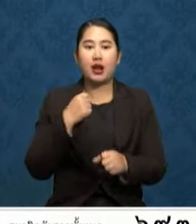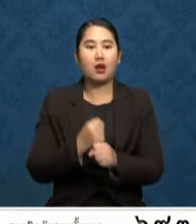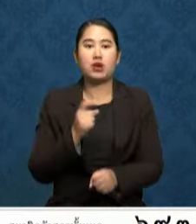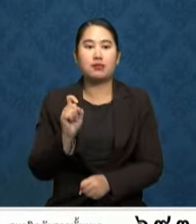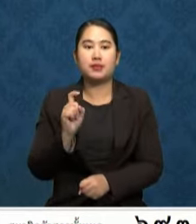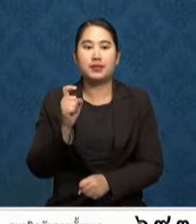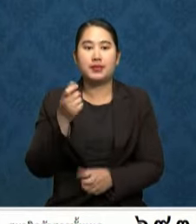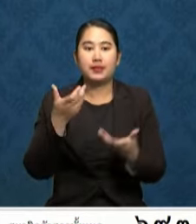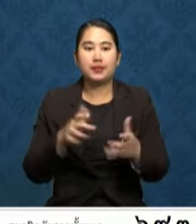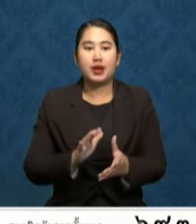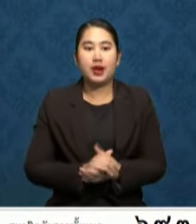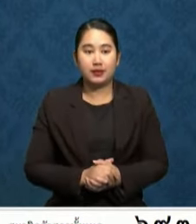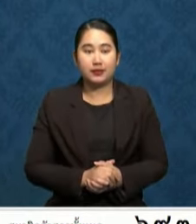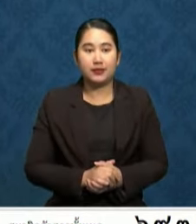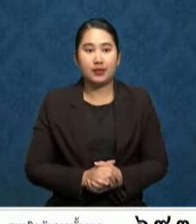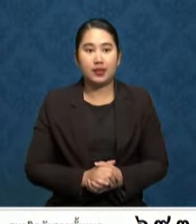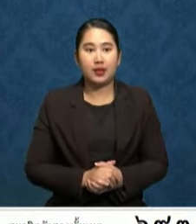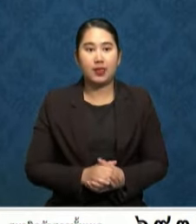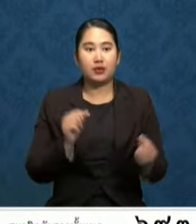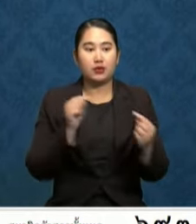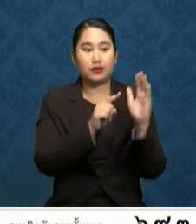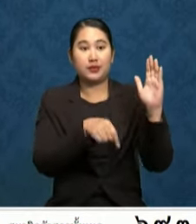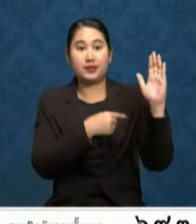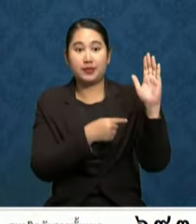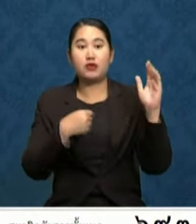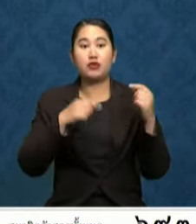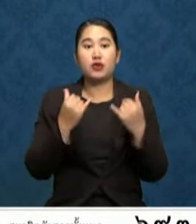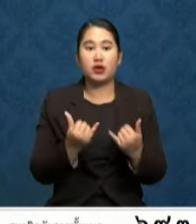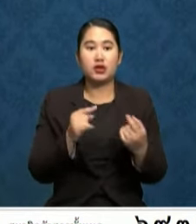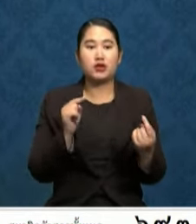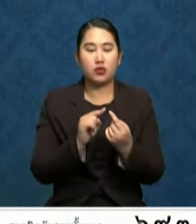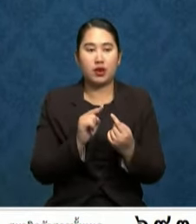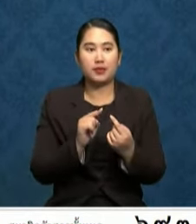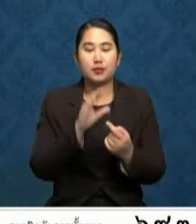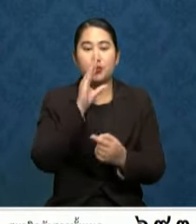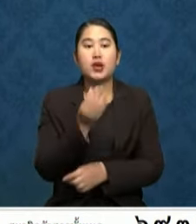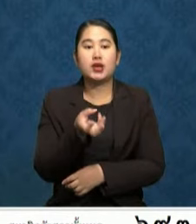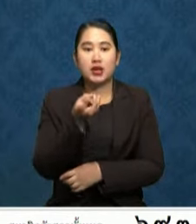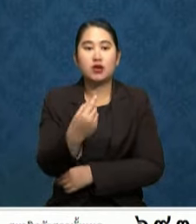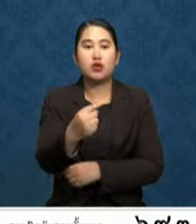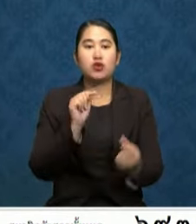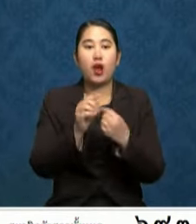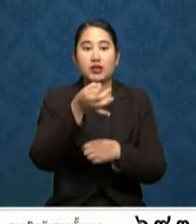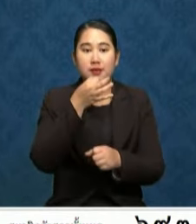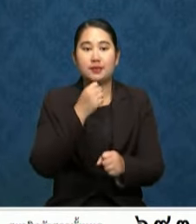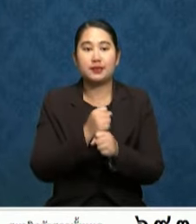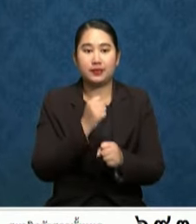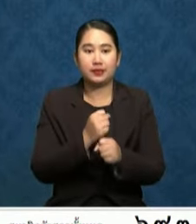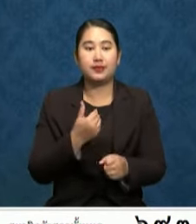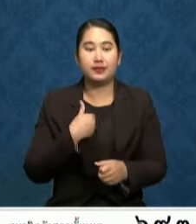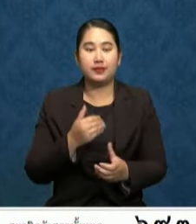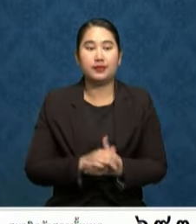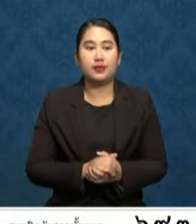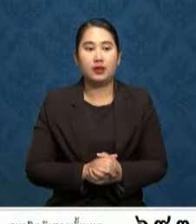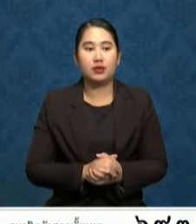ได้มากตอนนี้ส่วนที่อยู่ในอ่าวไทยผมผมก็อยากจะฮิ้นหน่อยๆในฐานะที่เคยอยู่ในอาชีพนี้มาก่อน